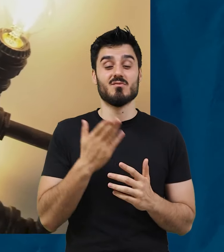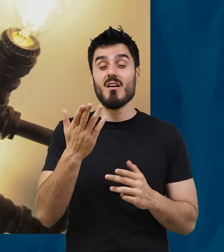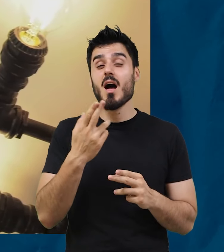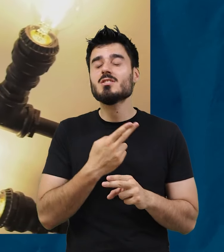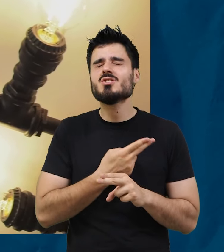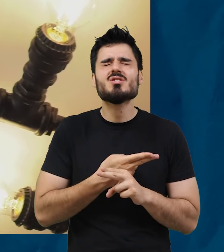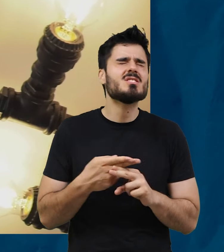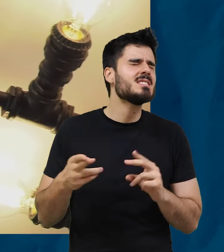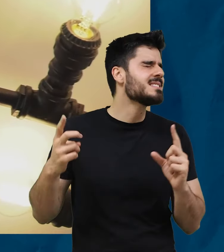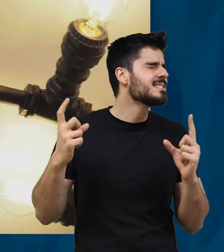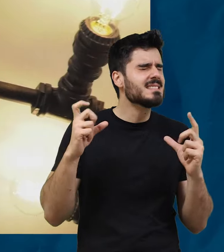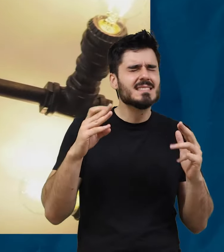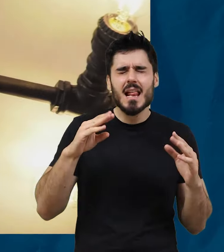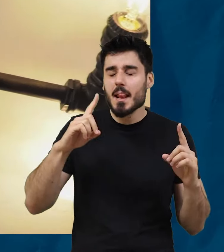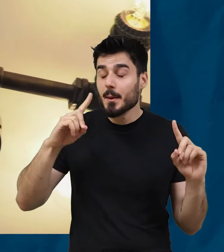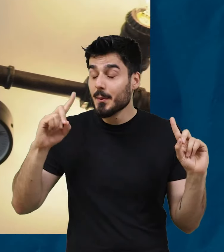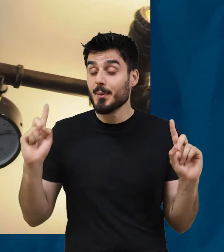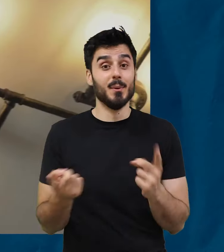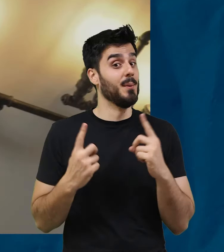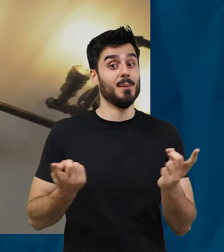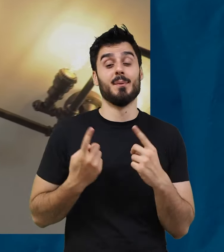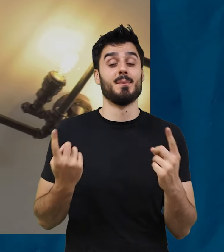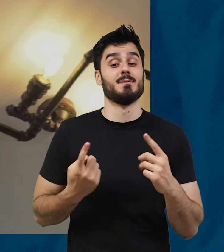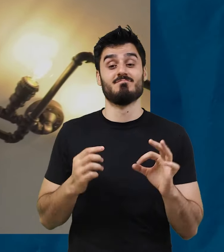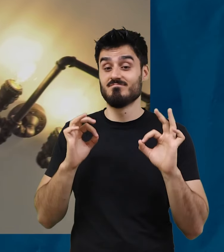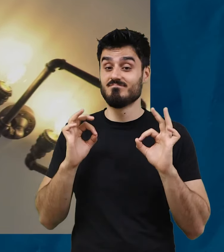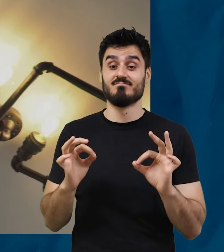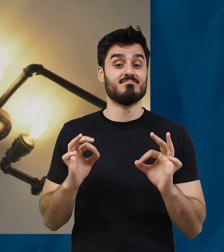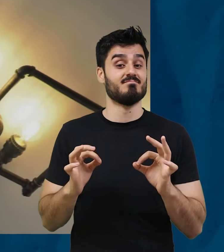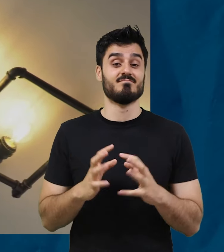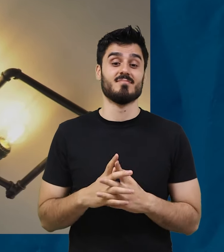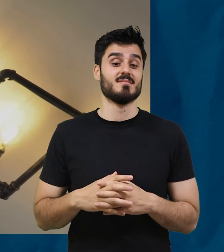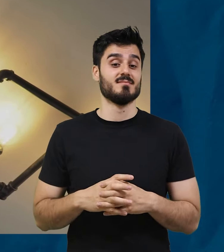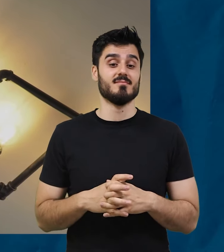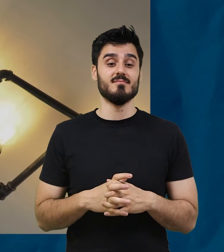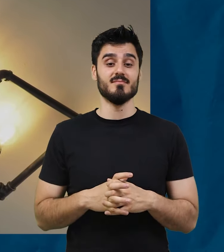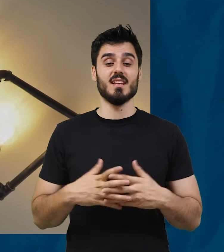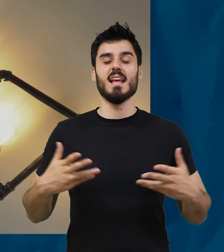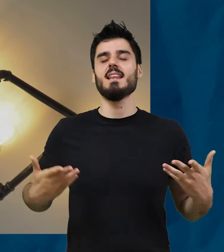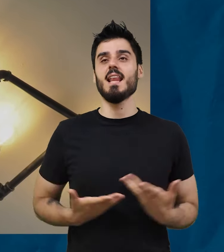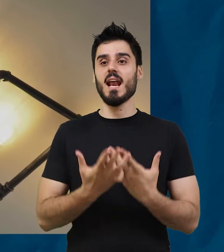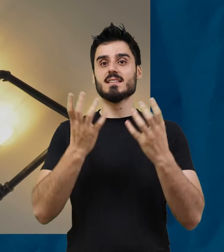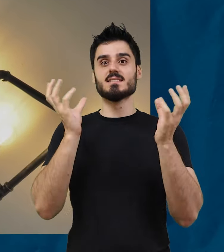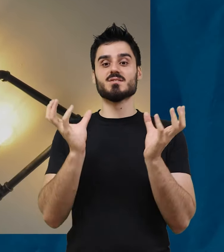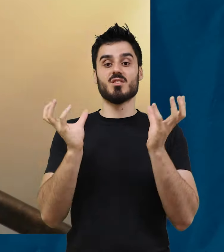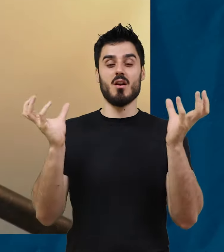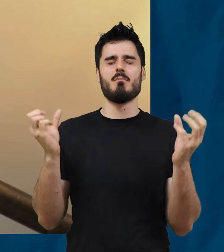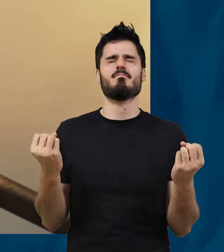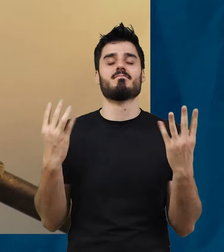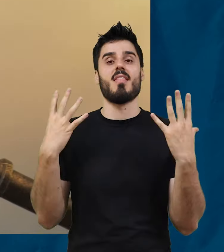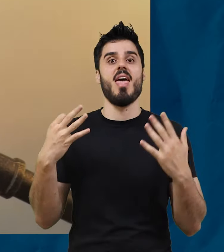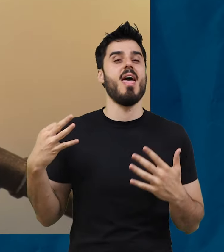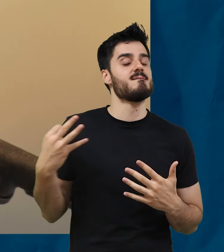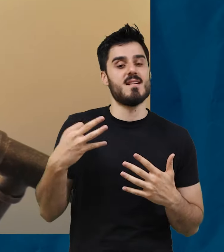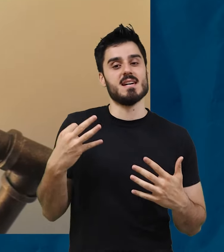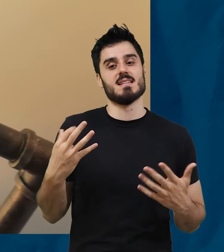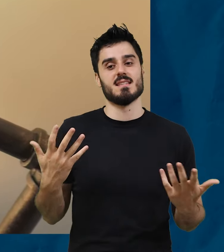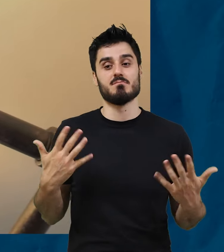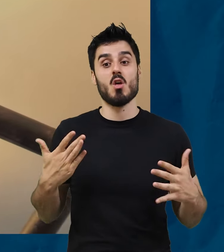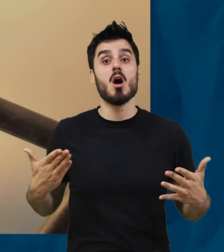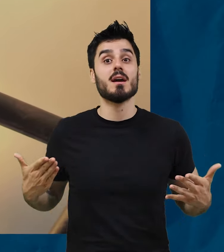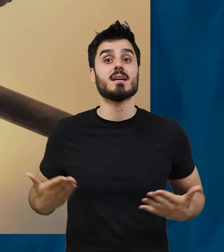Това е чист индустриален стил. Точно така, да. Сгубили са го от метални тръби, сложили са интересни кружки и се е получил този ефект.